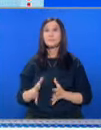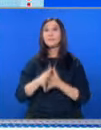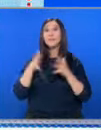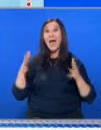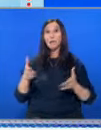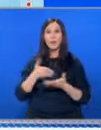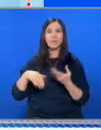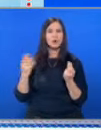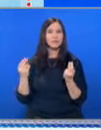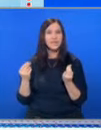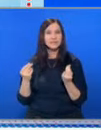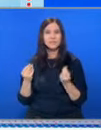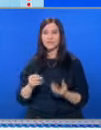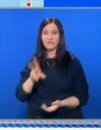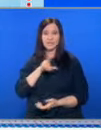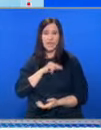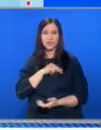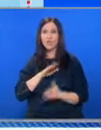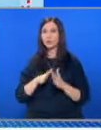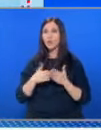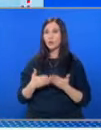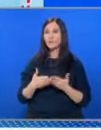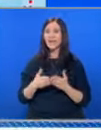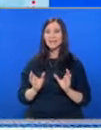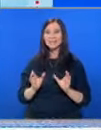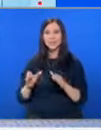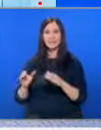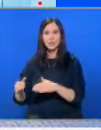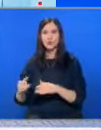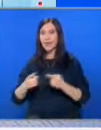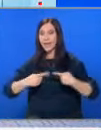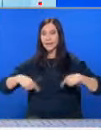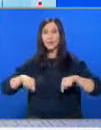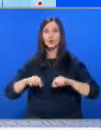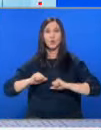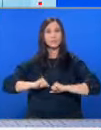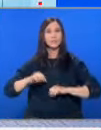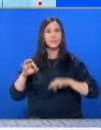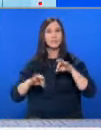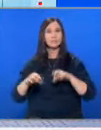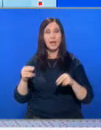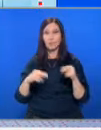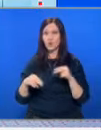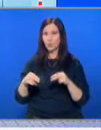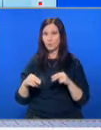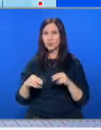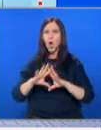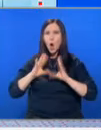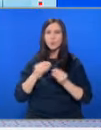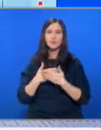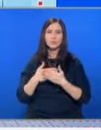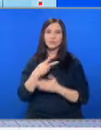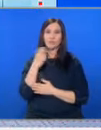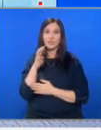Най-голям дял от средствата са за възнаграждение на членовете на секционните и районните и общинските избирателни комисии, общо близо